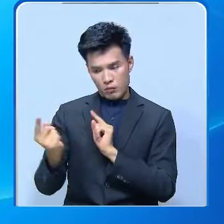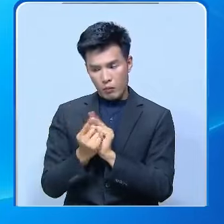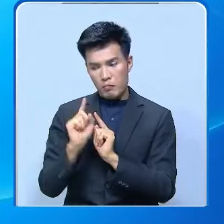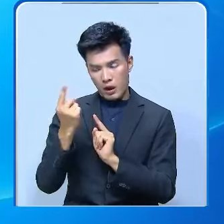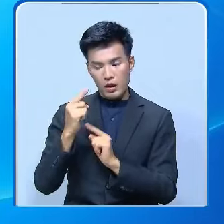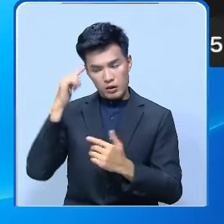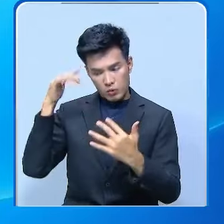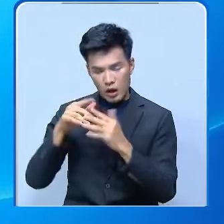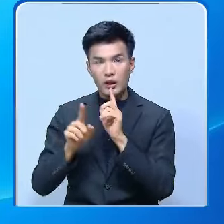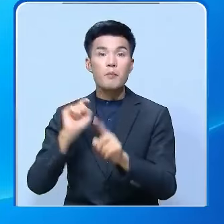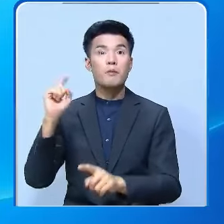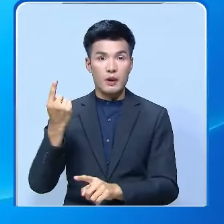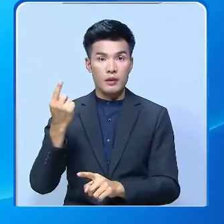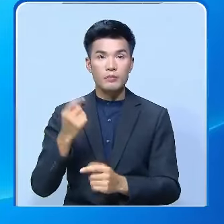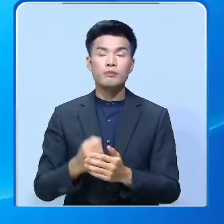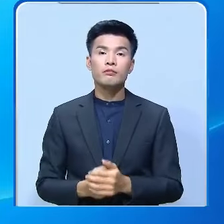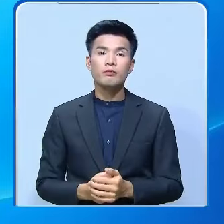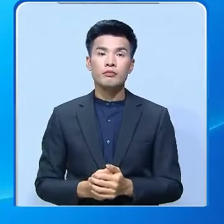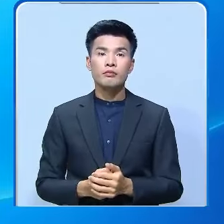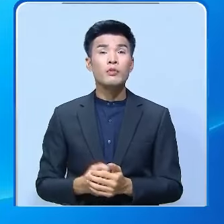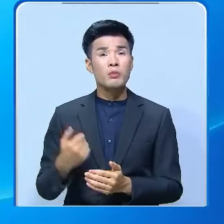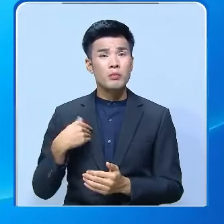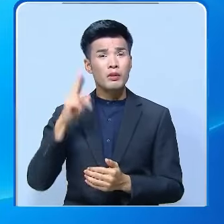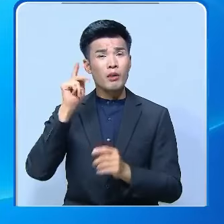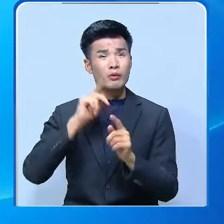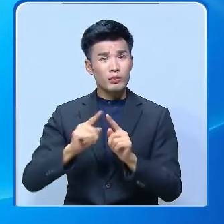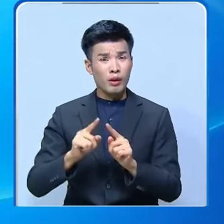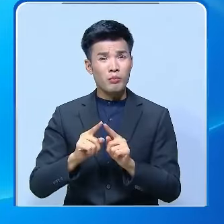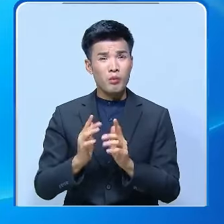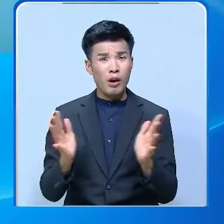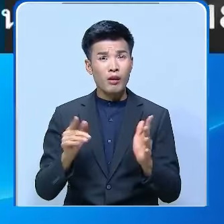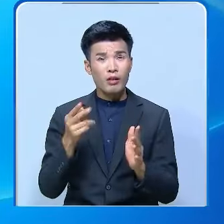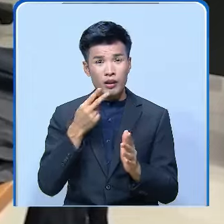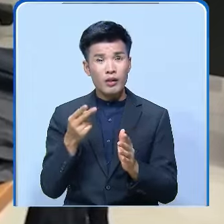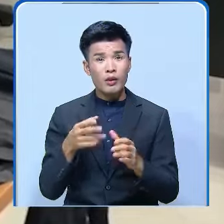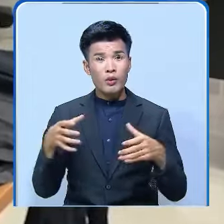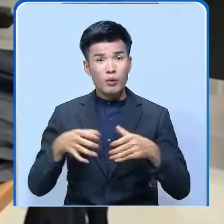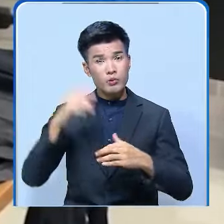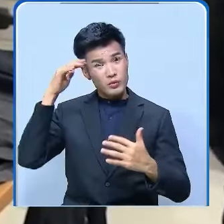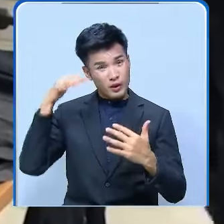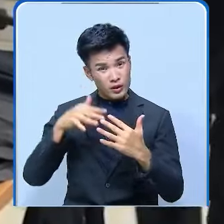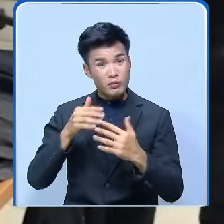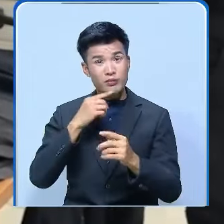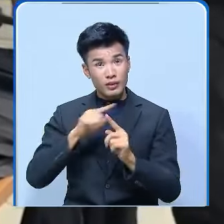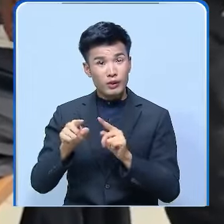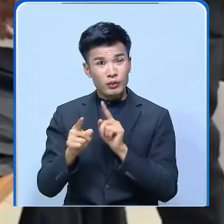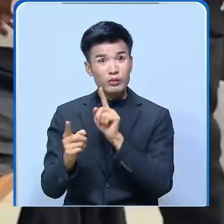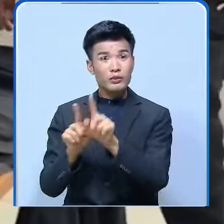ทีมสหวิชาชีพอีกครั้งหนึ่ง โอ้มีหลายเคสหลายคดีแล้วนะครับที่ทีมสหวิชาชีพต้องเข้าไปมีส่วนร่ว